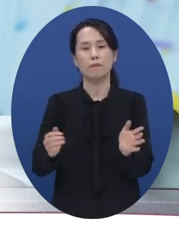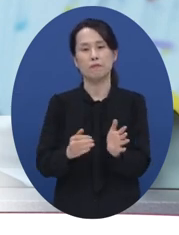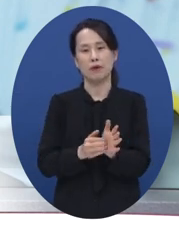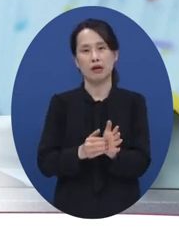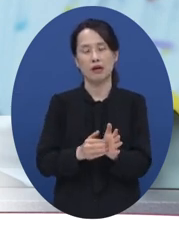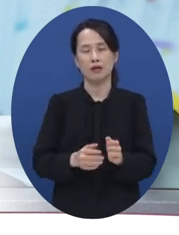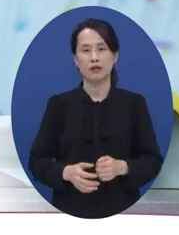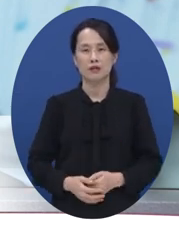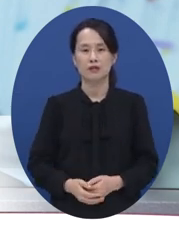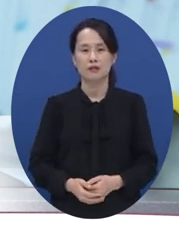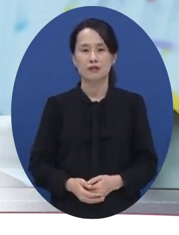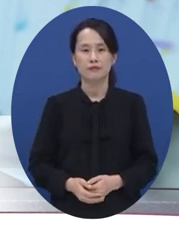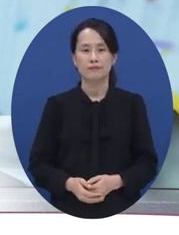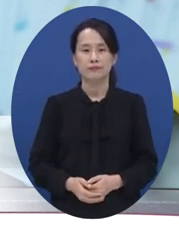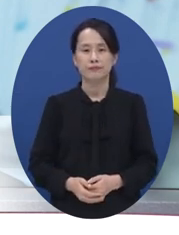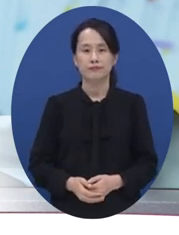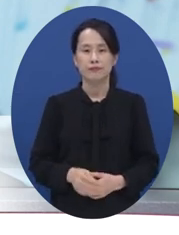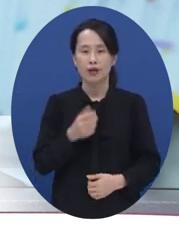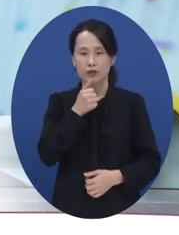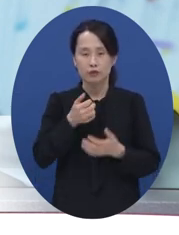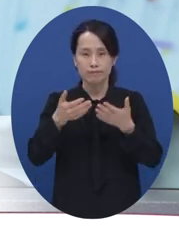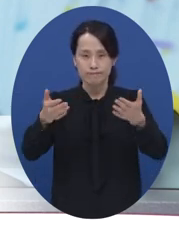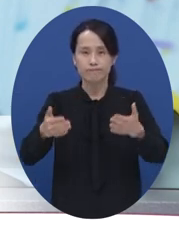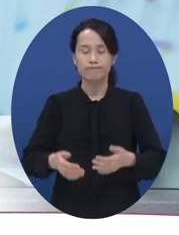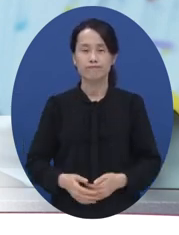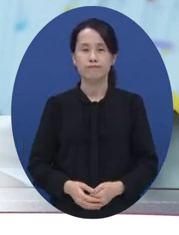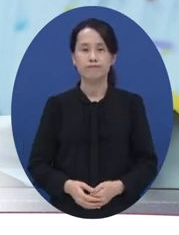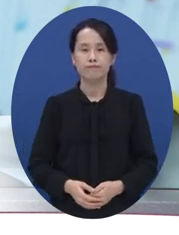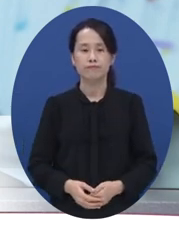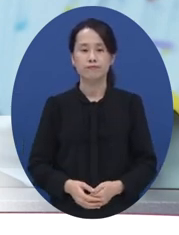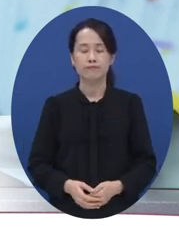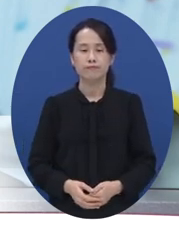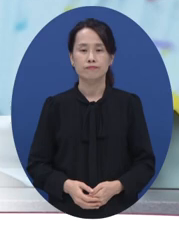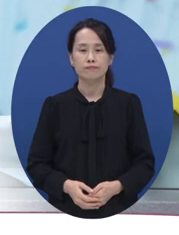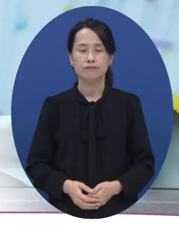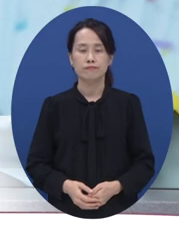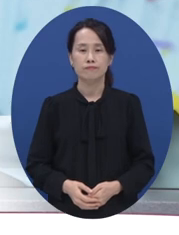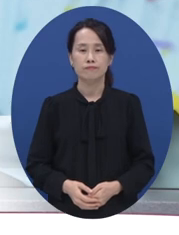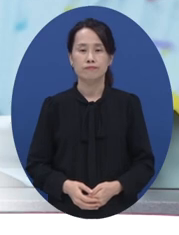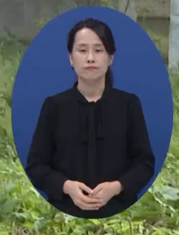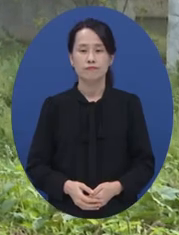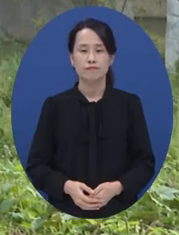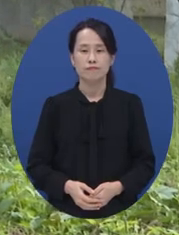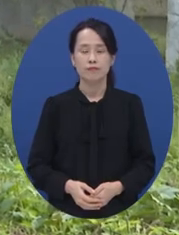회사를 16개나 만든 것도 있었습니다 보도에 한선재 기자입니다